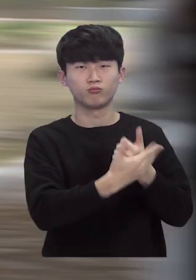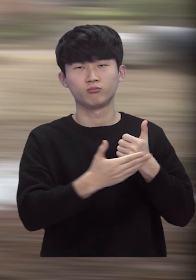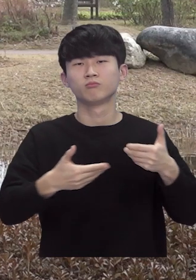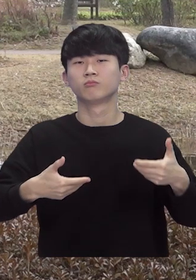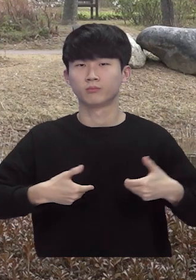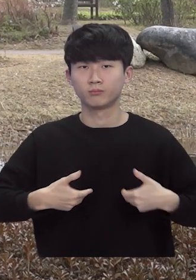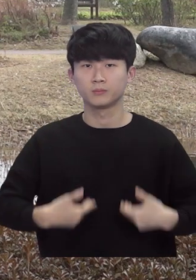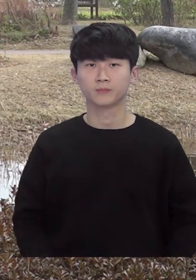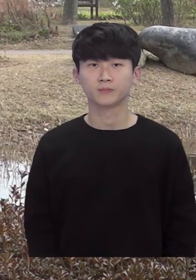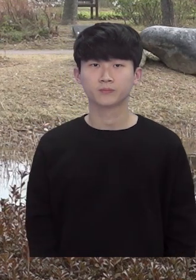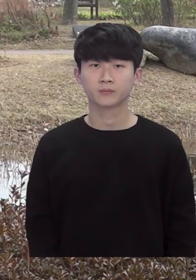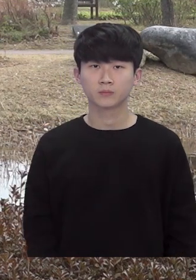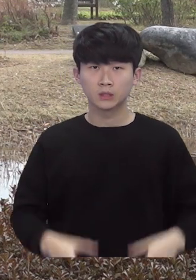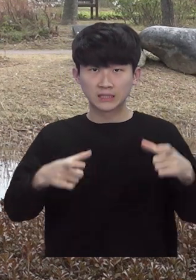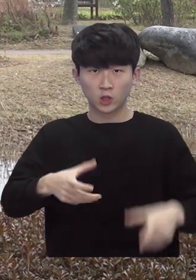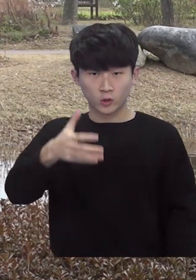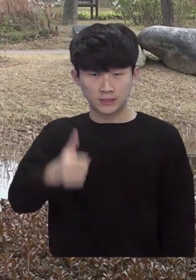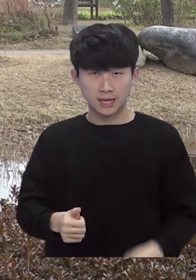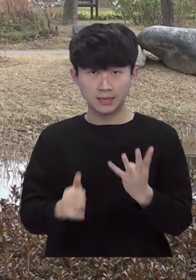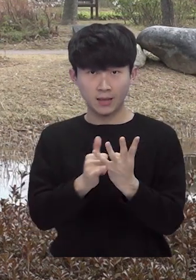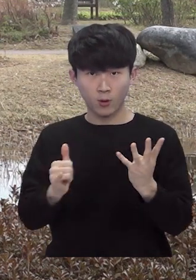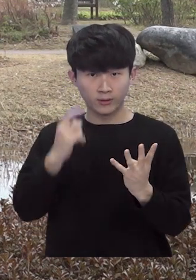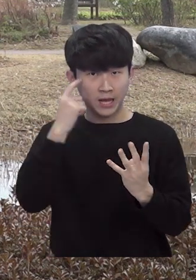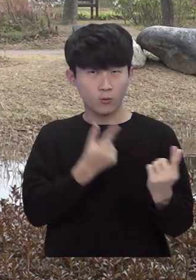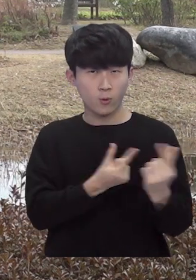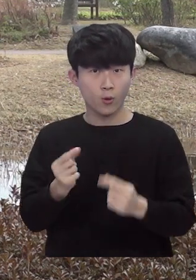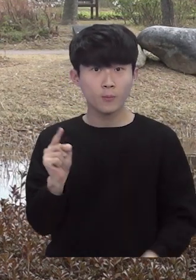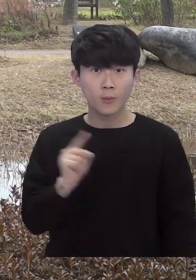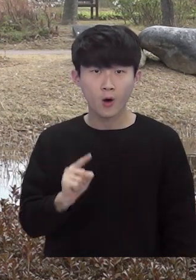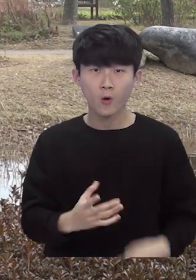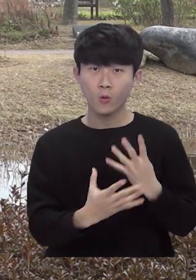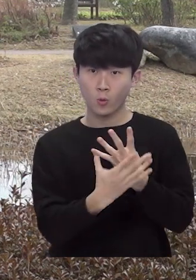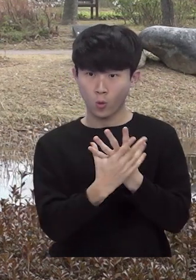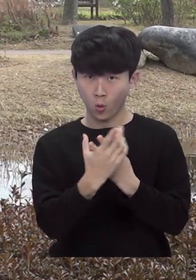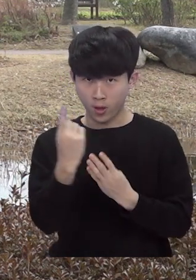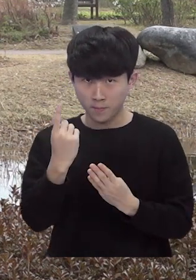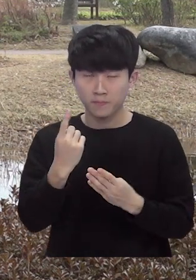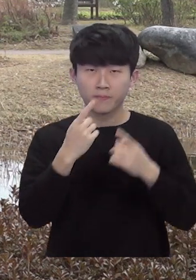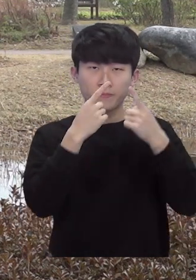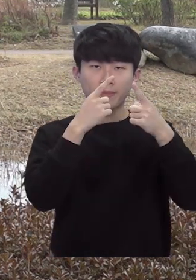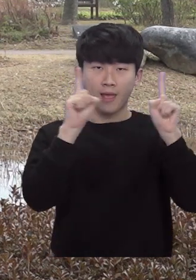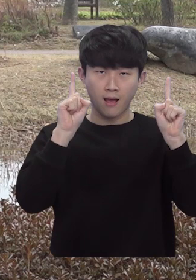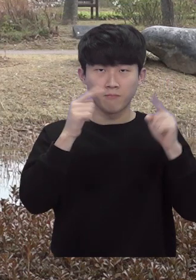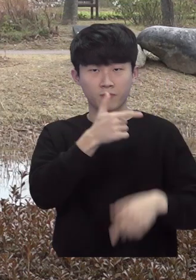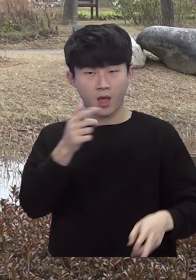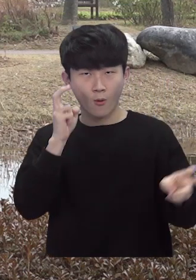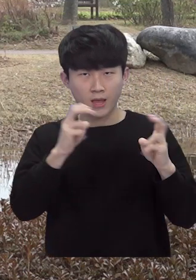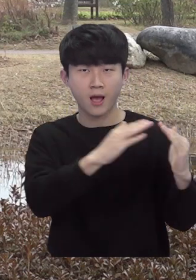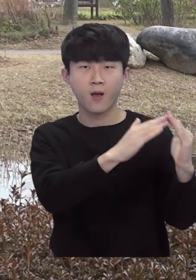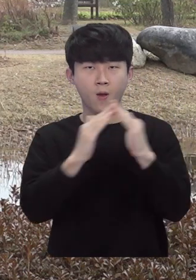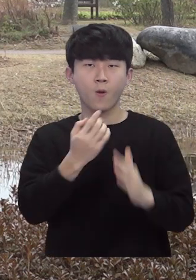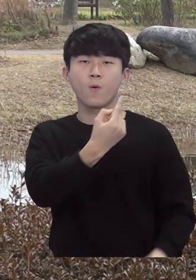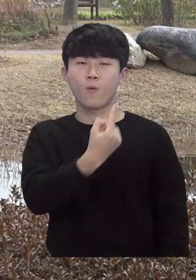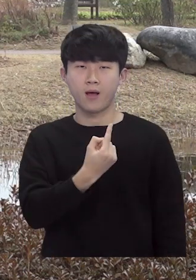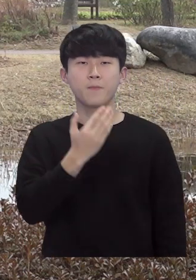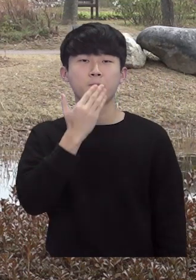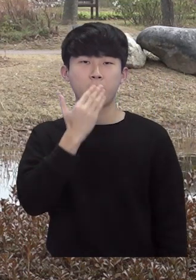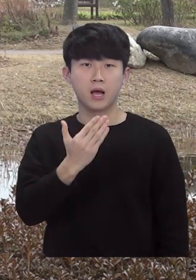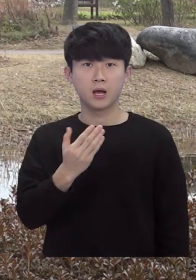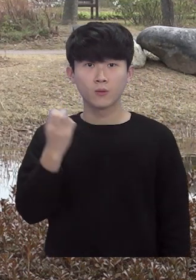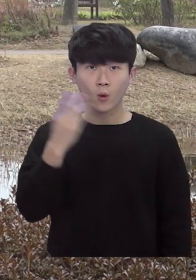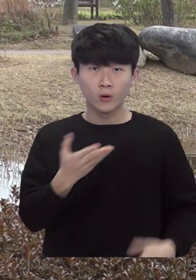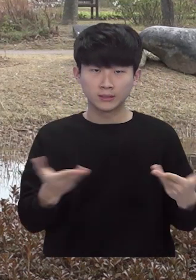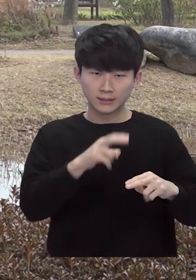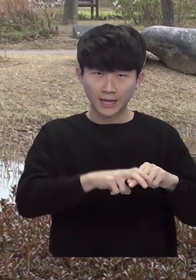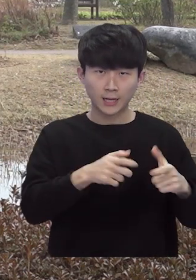냈는데요. 4개의 시도지사들은 충청권이 하나 되면 수도권 대학과 대기업이 이전할 수 있고 일자리 창출